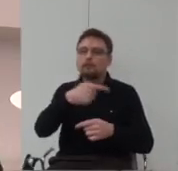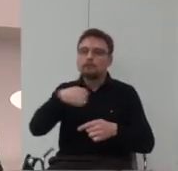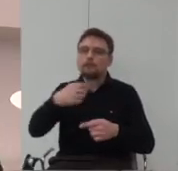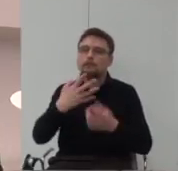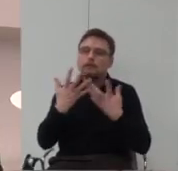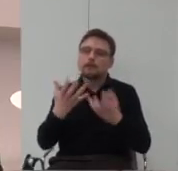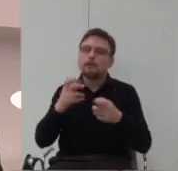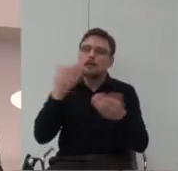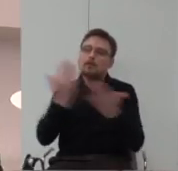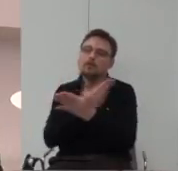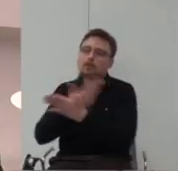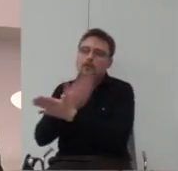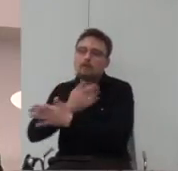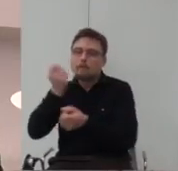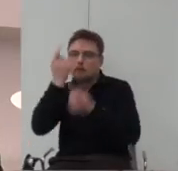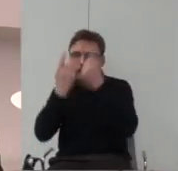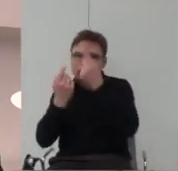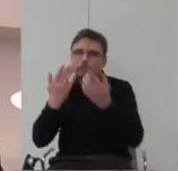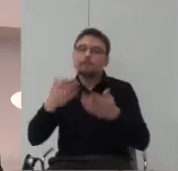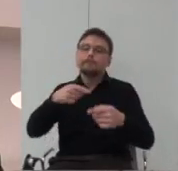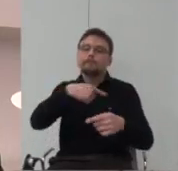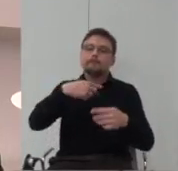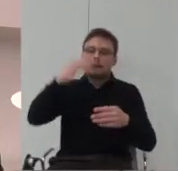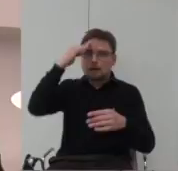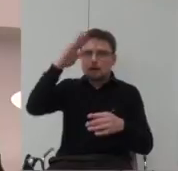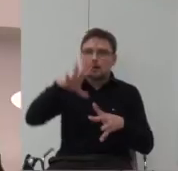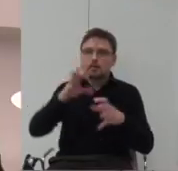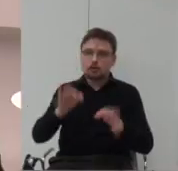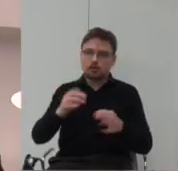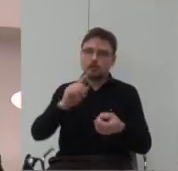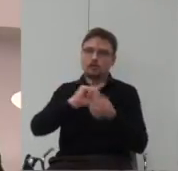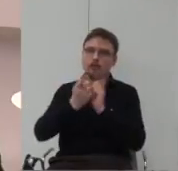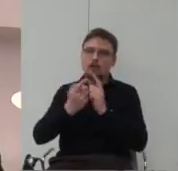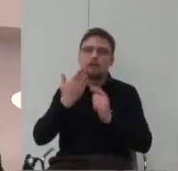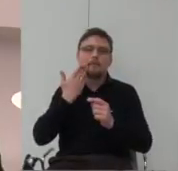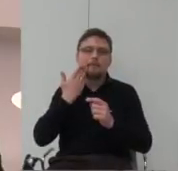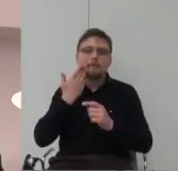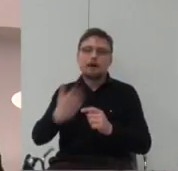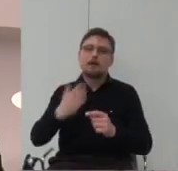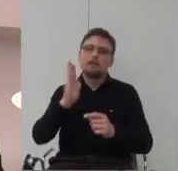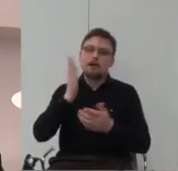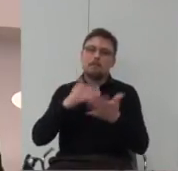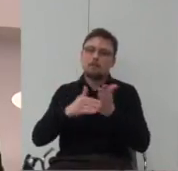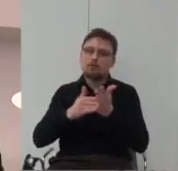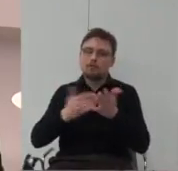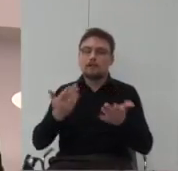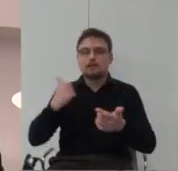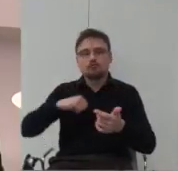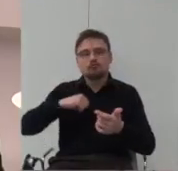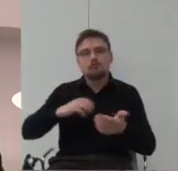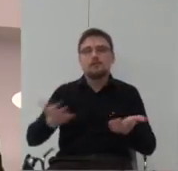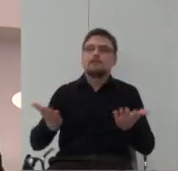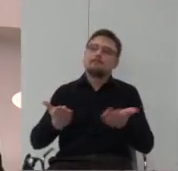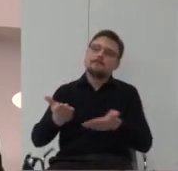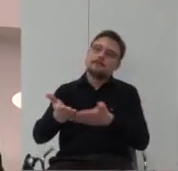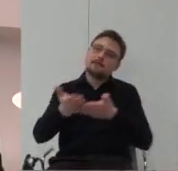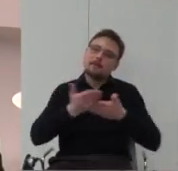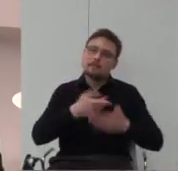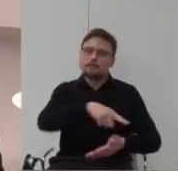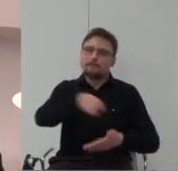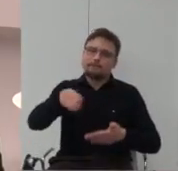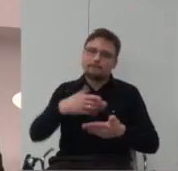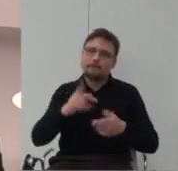bardzo ściśle obserwowana, bo rzeczywiście szukamy wiedzy i mam nadzieję, że dzisiejsze spotkanie wiele nam tej wiedzy przyniesie